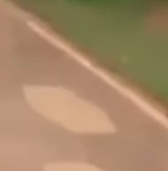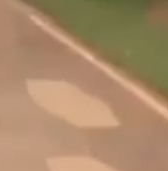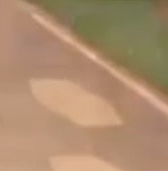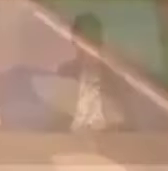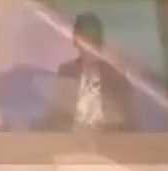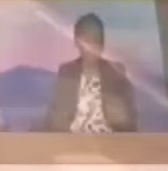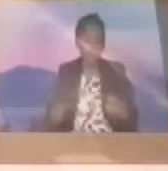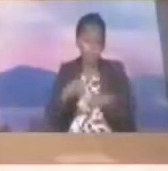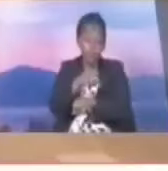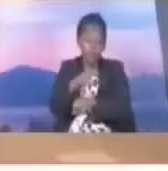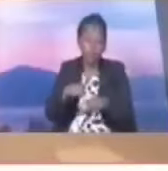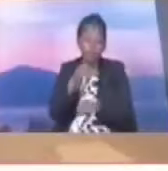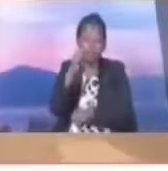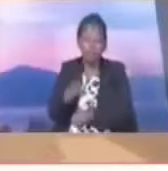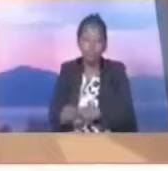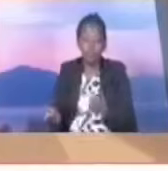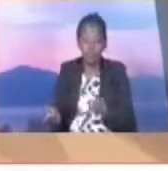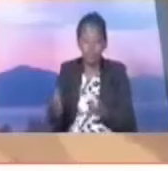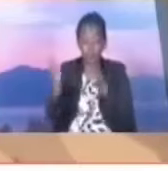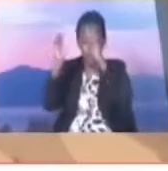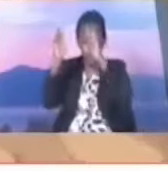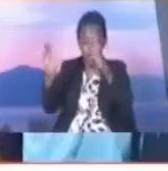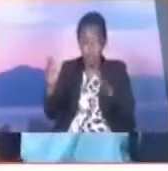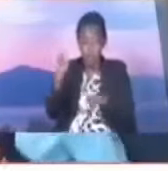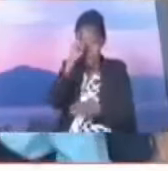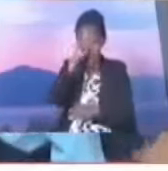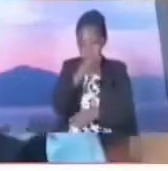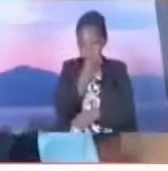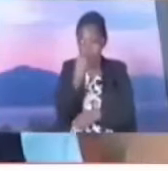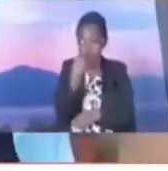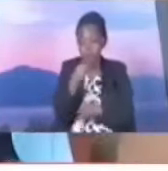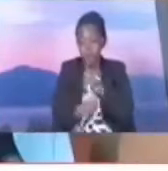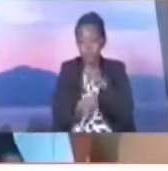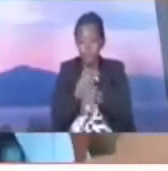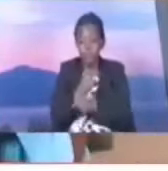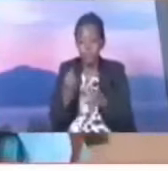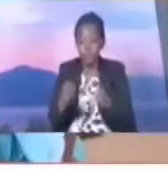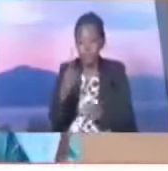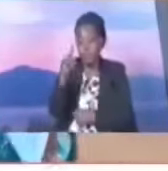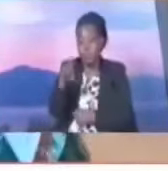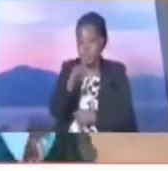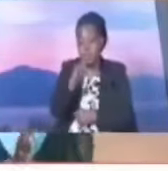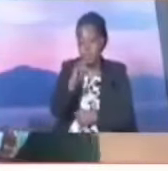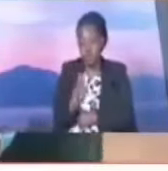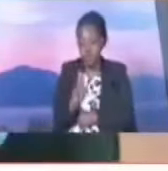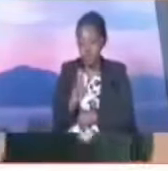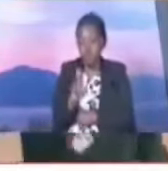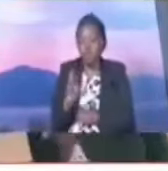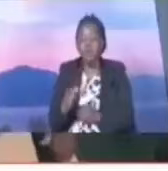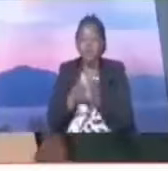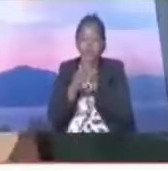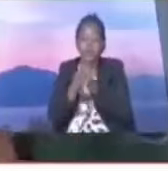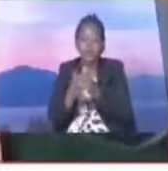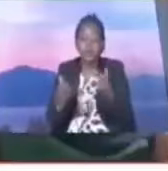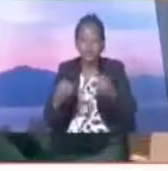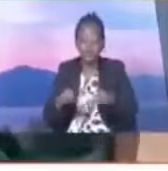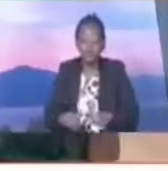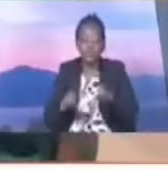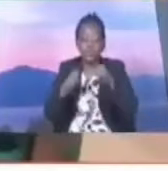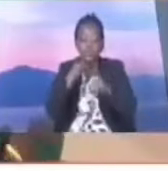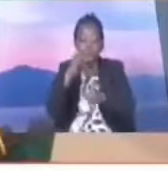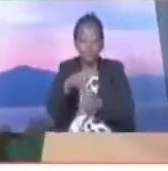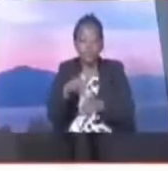Ng'esigadde saawa busawa kutuuka ku matikira ga Kabaka ag'omulundi ogw'asatu mu gumu aba Patriotic League of Uganda PLU nga bakulembeddwa ssentebe waabwe mu